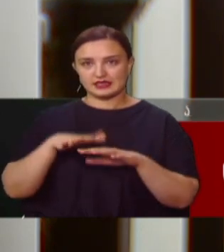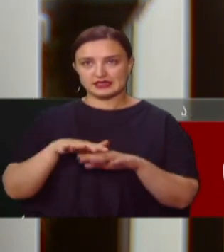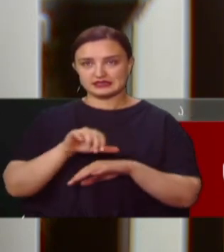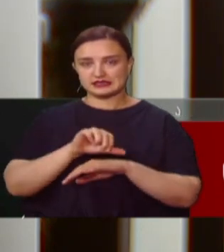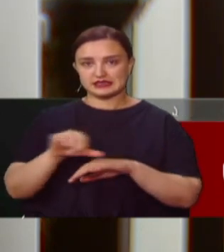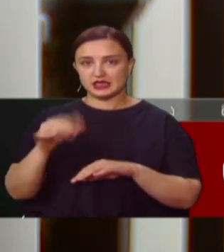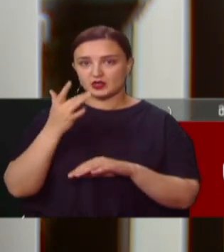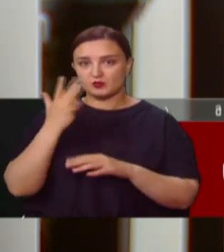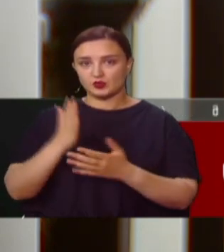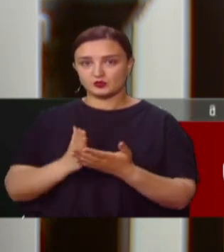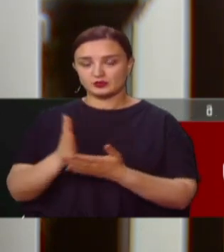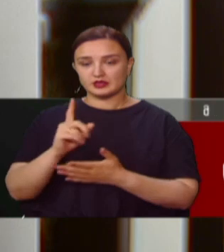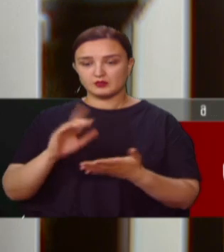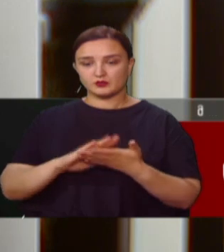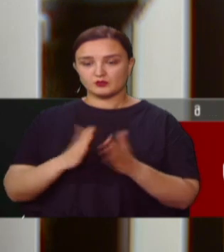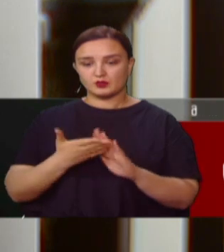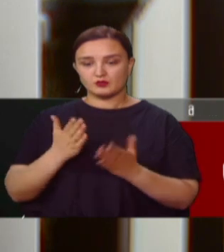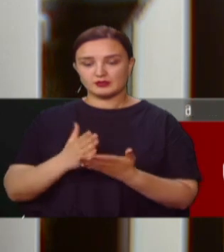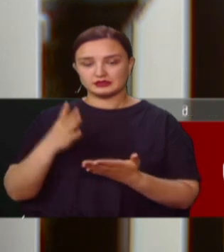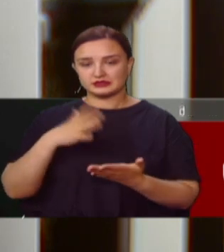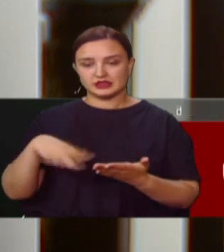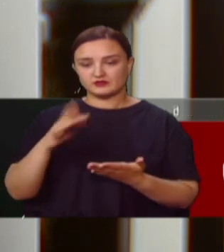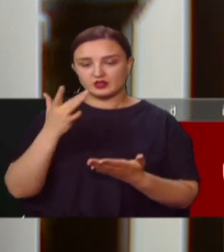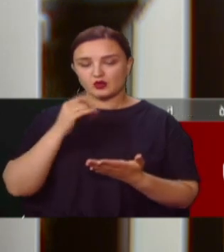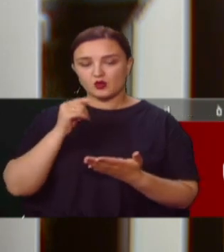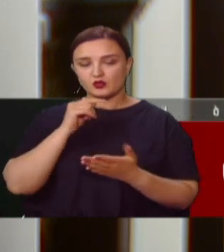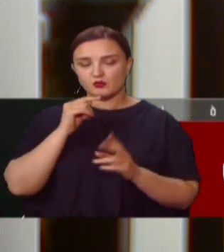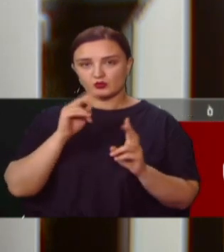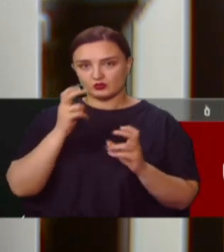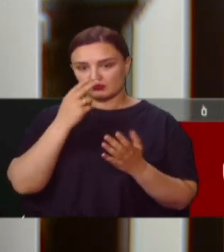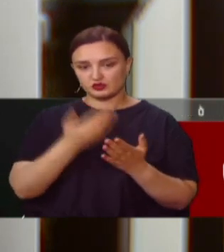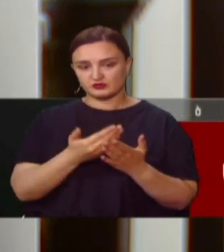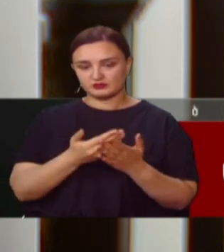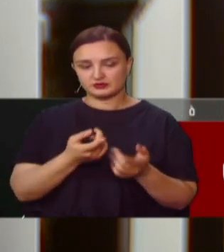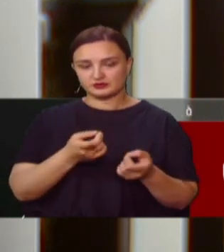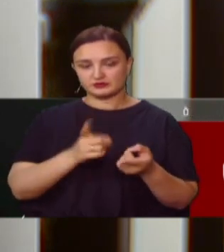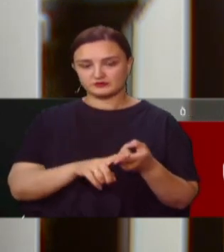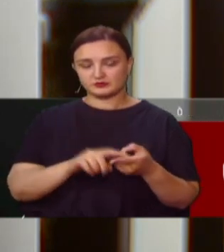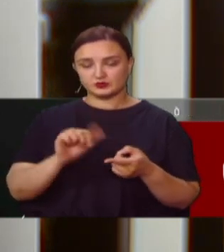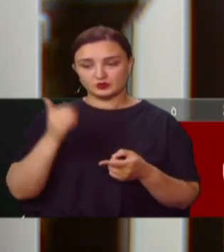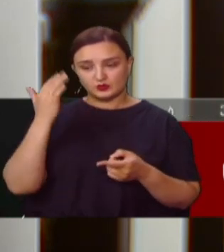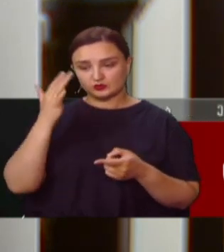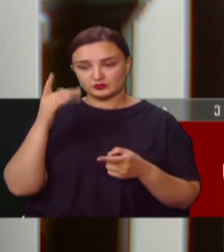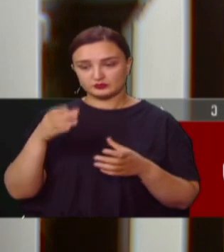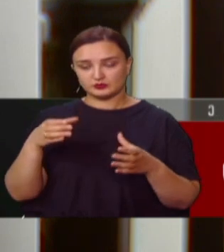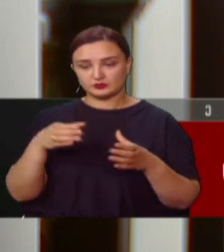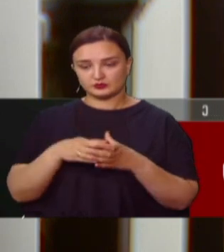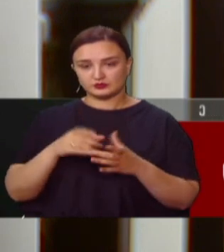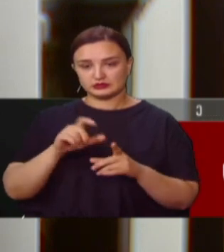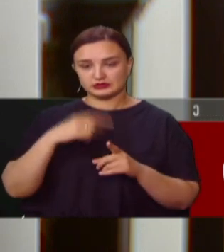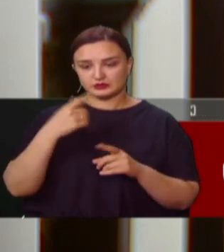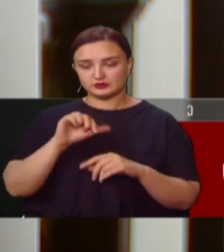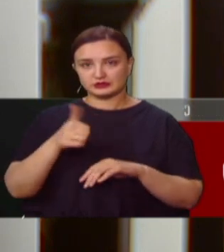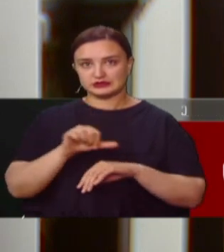ასევე რა მდგომარეობა აქვს ქვეყანას ეკონომიკურ მაჩვენებლებთან მიმართებაში. ასევე ირაკლი კობახიძე როგორც მართველი გუნდი ამბობს, ისაუბროს როგორც